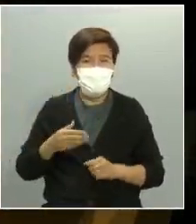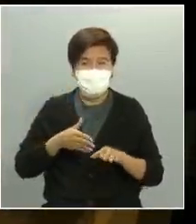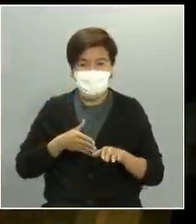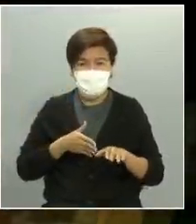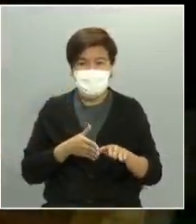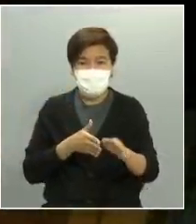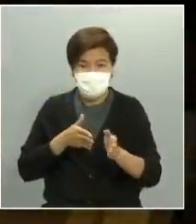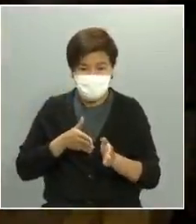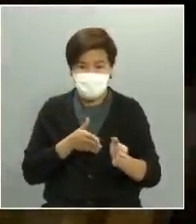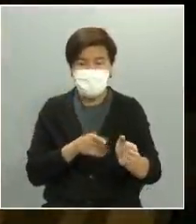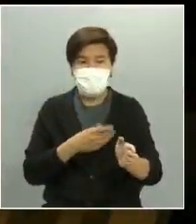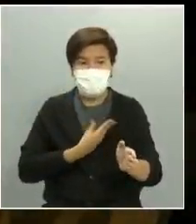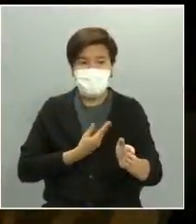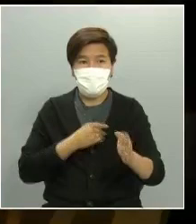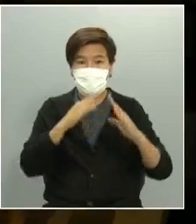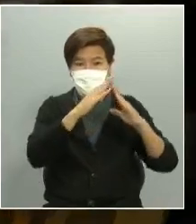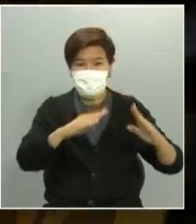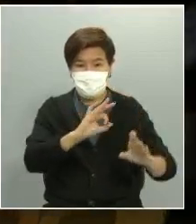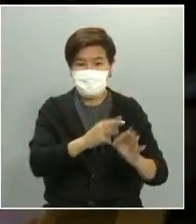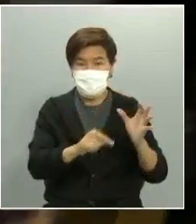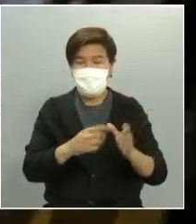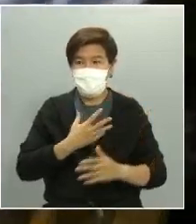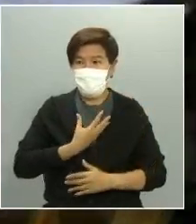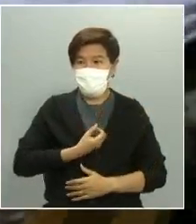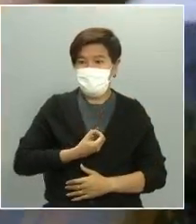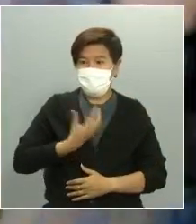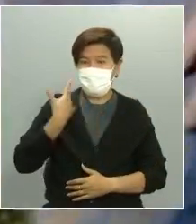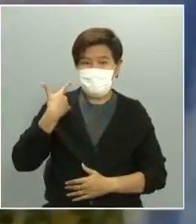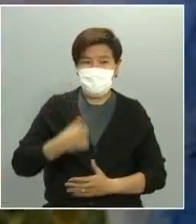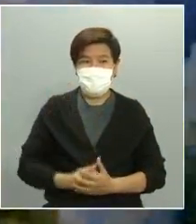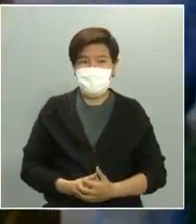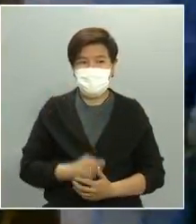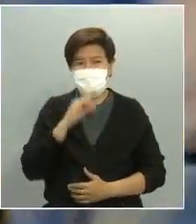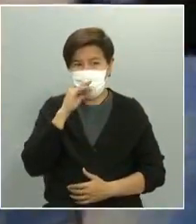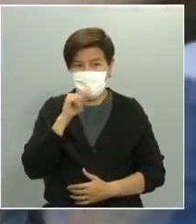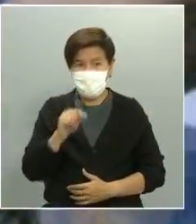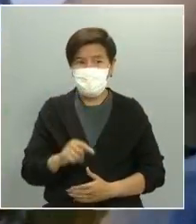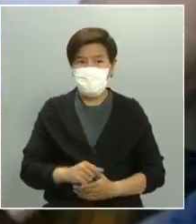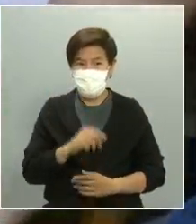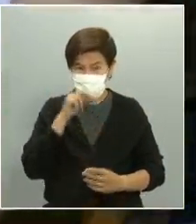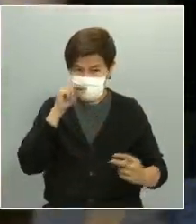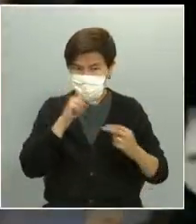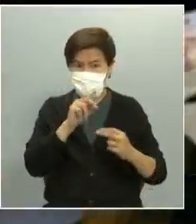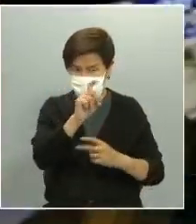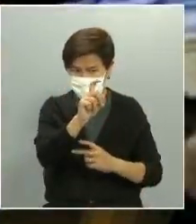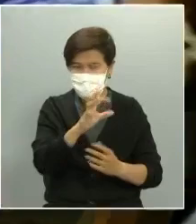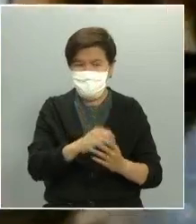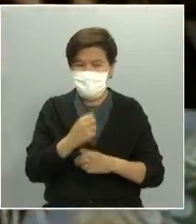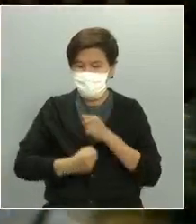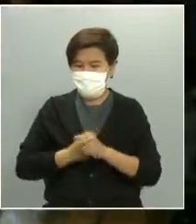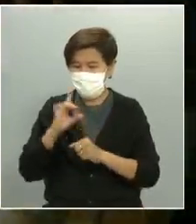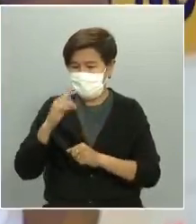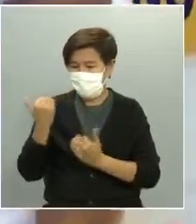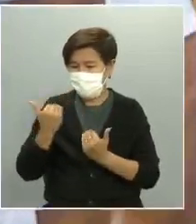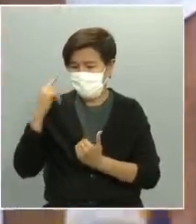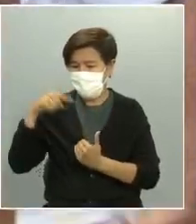เคยกูจะเผาบ้านบางทีประกาศเจอตัวเมื่อไหร่โดนดีแน่นี่เป็นห่วงลูกสาว 8ขวบจะโดนทำร้ายท่านผู้ชม